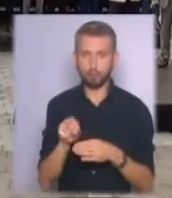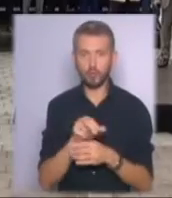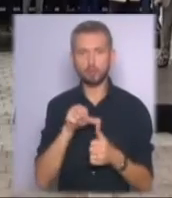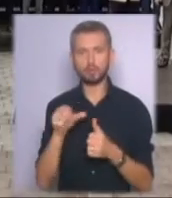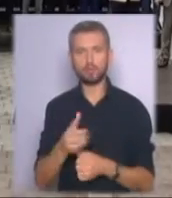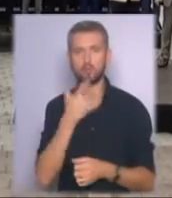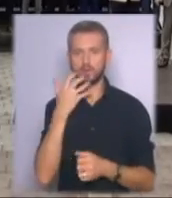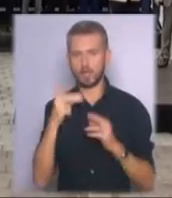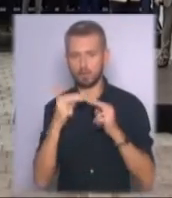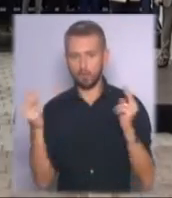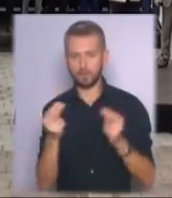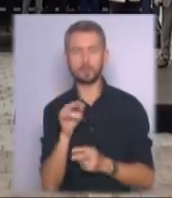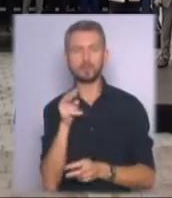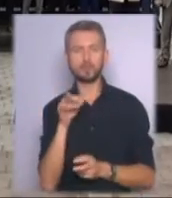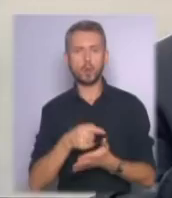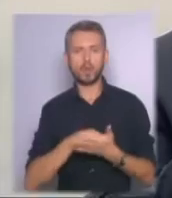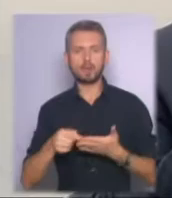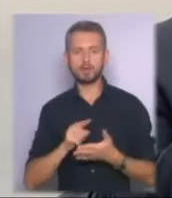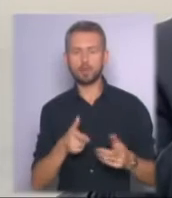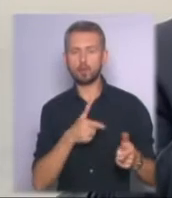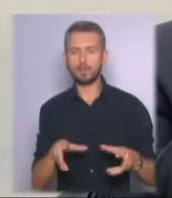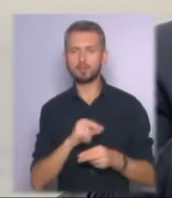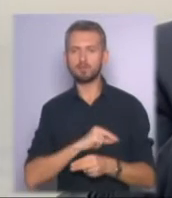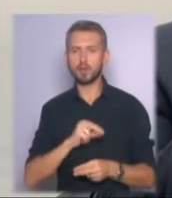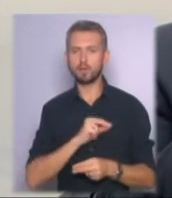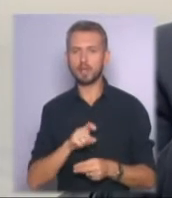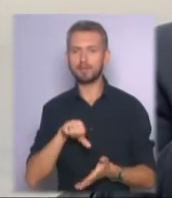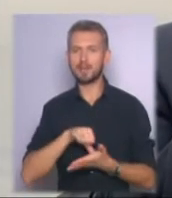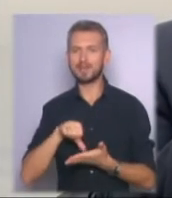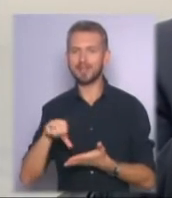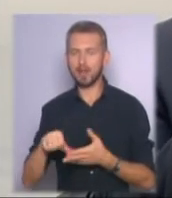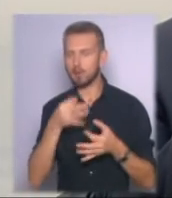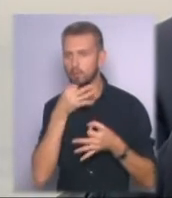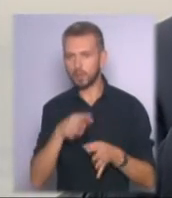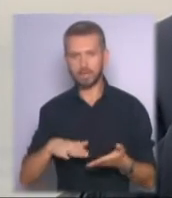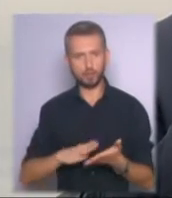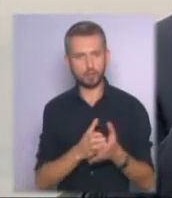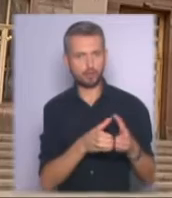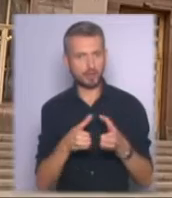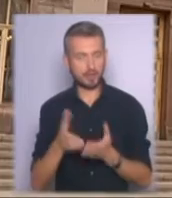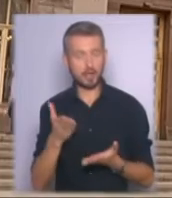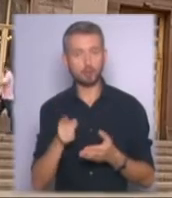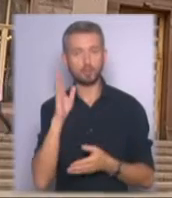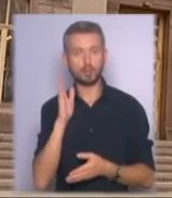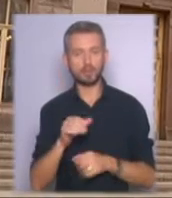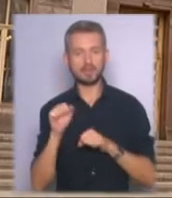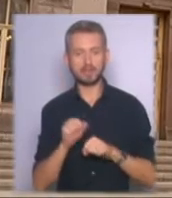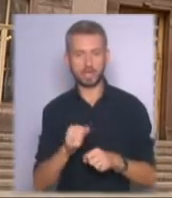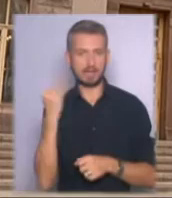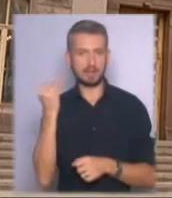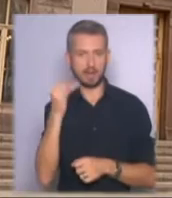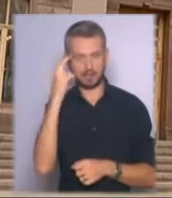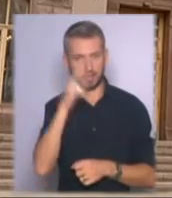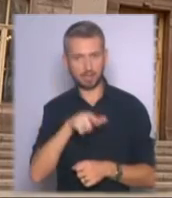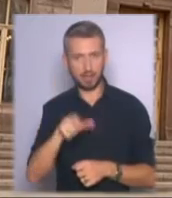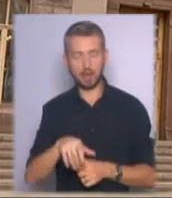мосту. Водночас Віталій Кличко зазначив, що готовий співпрацювати з представниками будь-яких політичних сил, якщо вони захищатимуть інтереси киян. Та одразу після